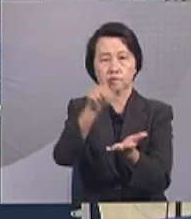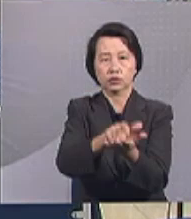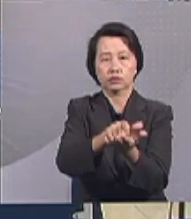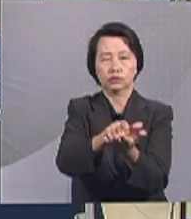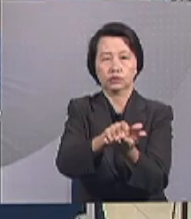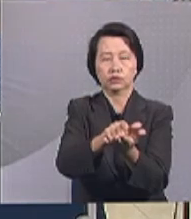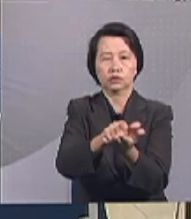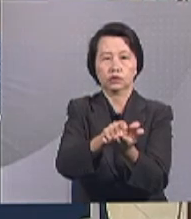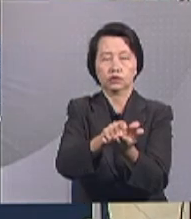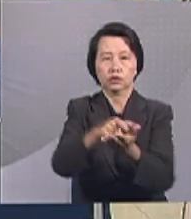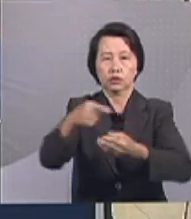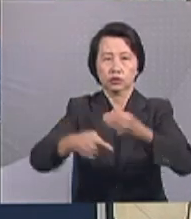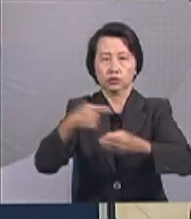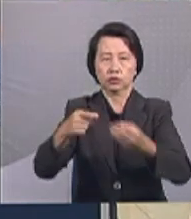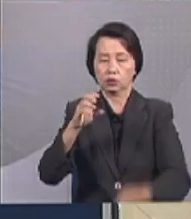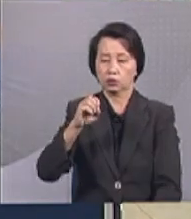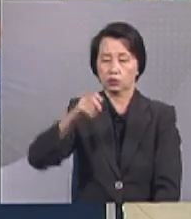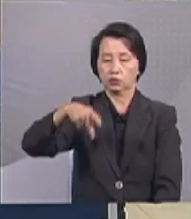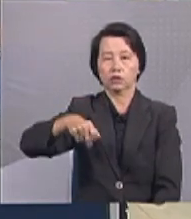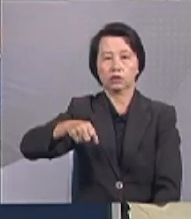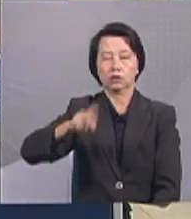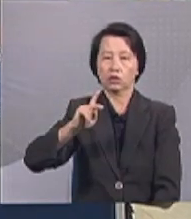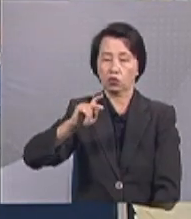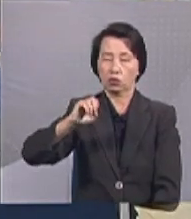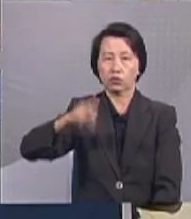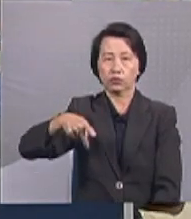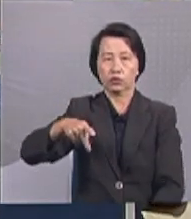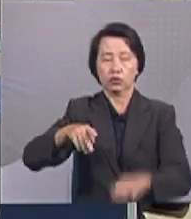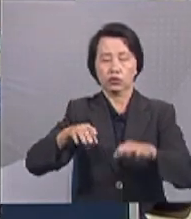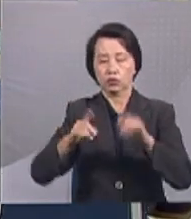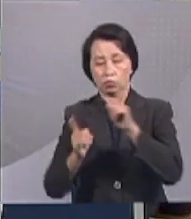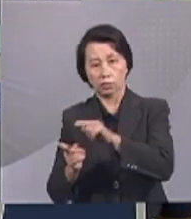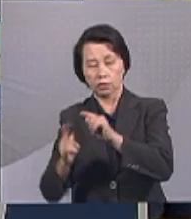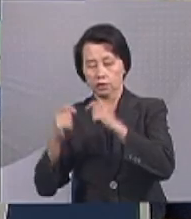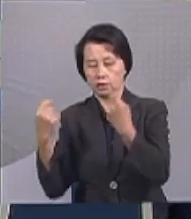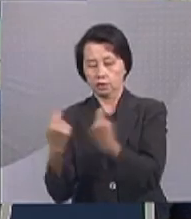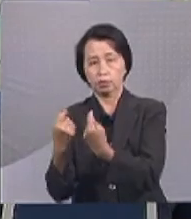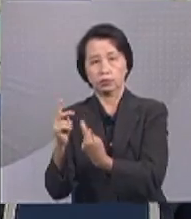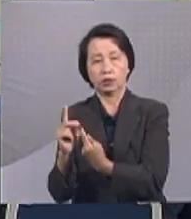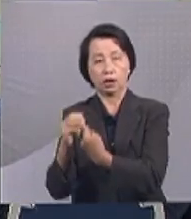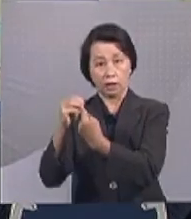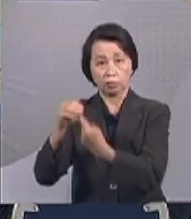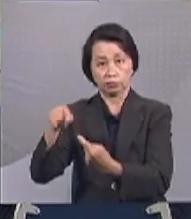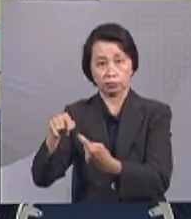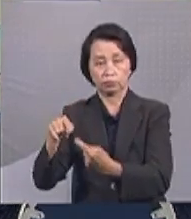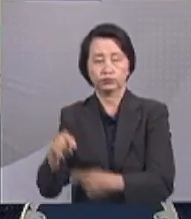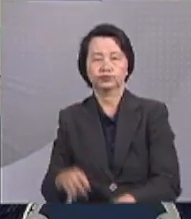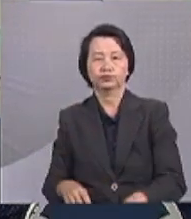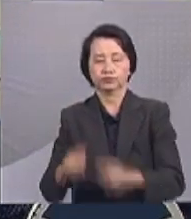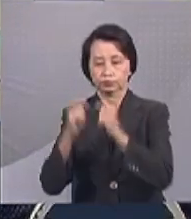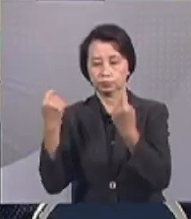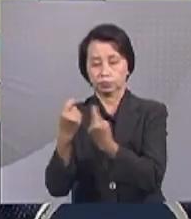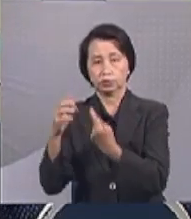mengenai operasi yang dilakukan oleh Task Force Operasi Pematuhan. Task Force